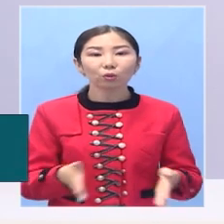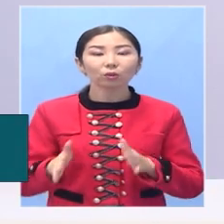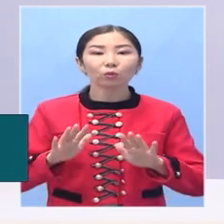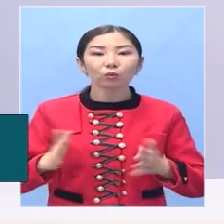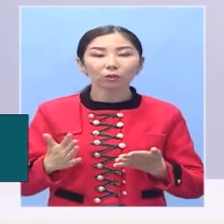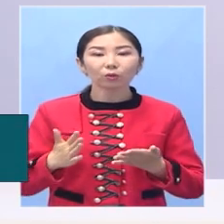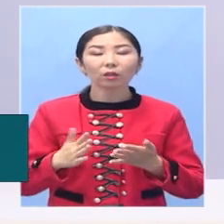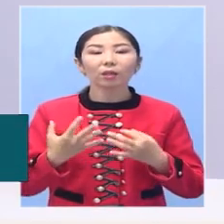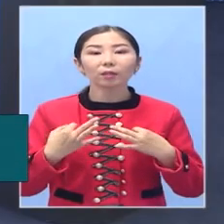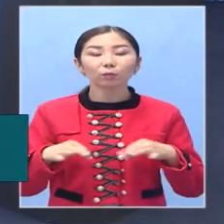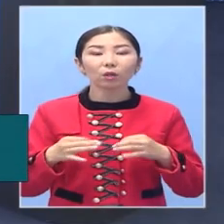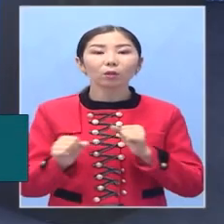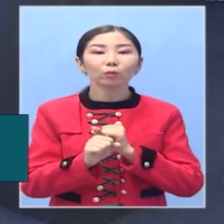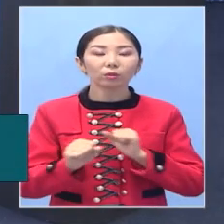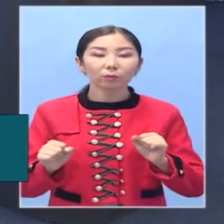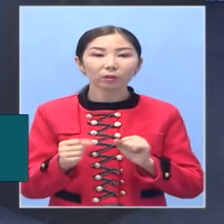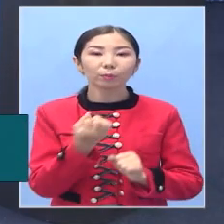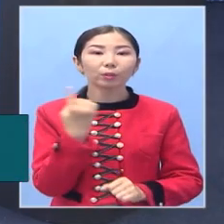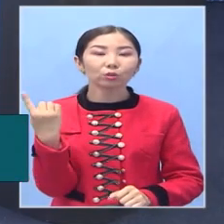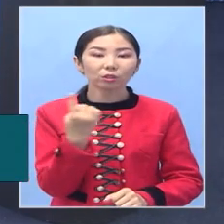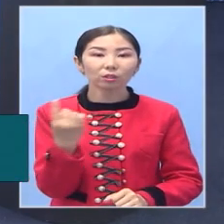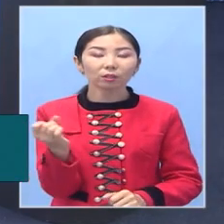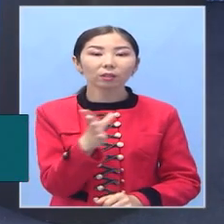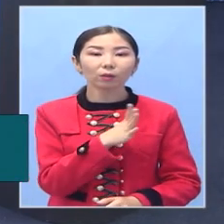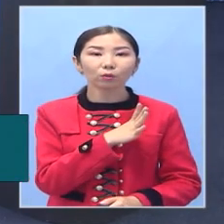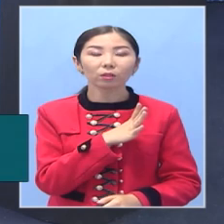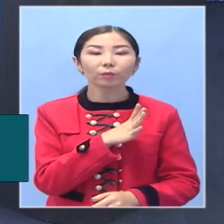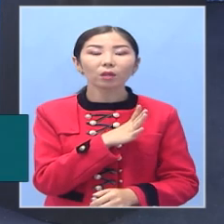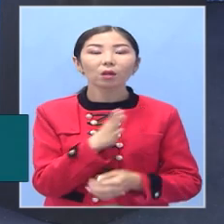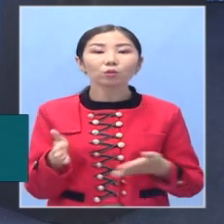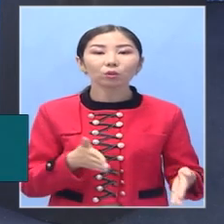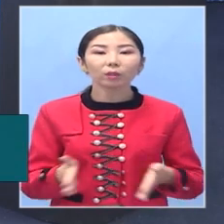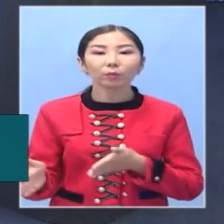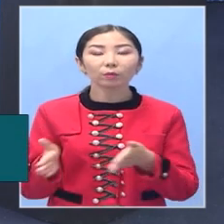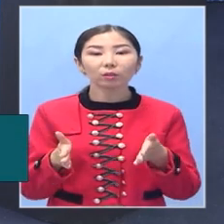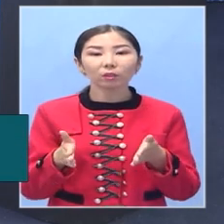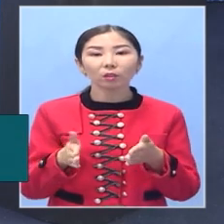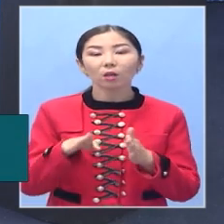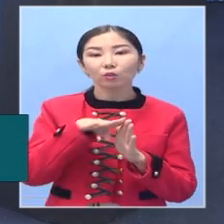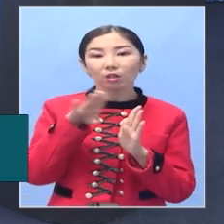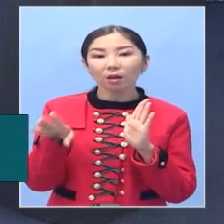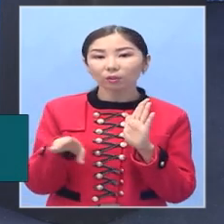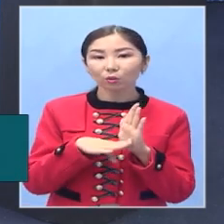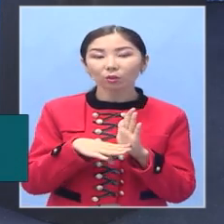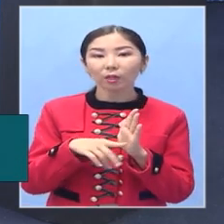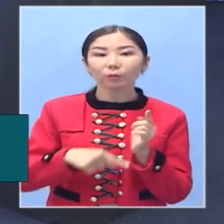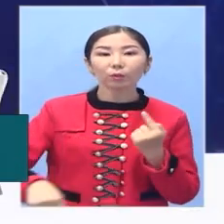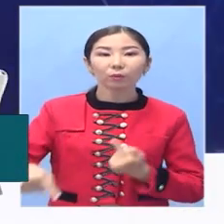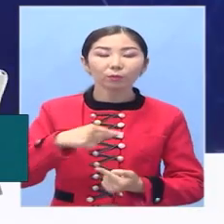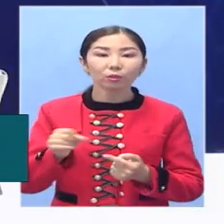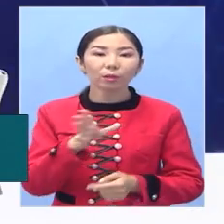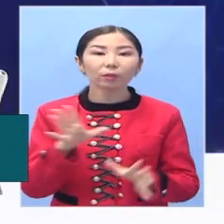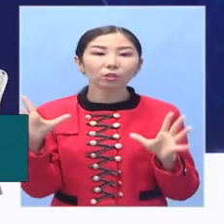оқиғаларын жалпы болдырмаудың ең бірінші кезектегі енді осы жол, жаңағы жер асты жолдары ғой. Көбіне енді